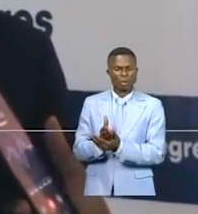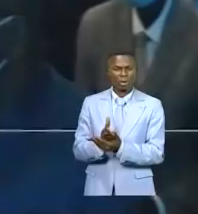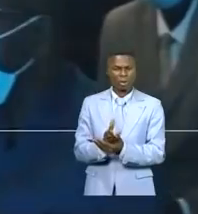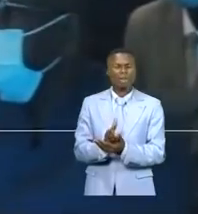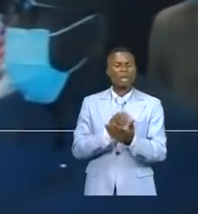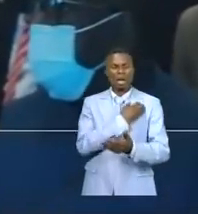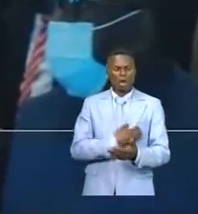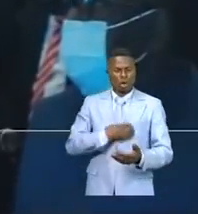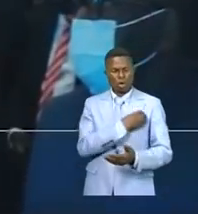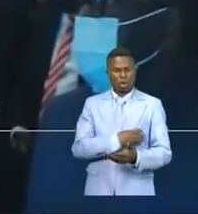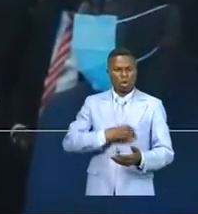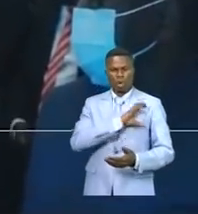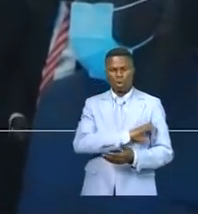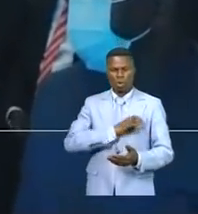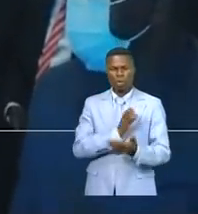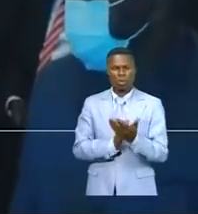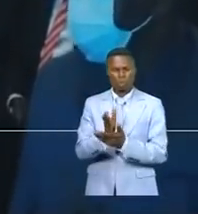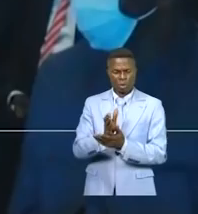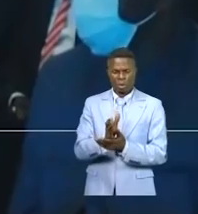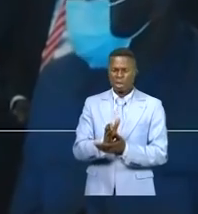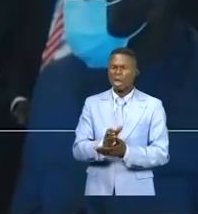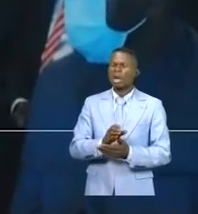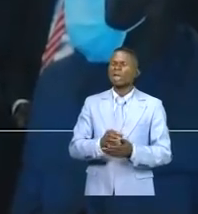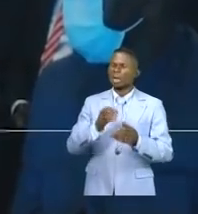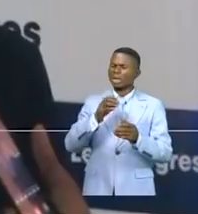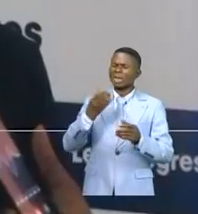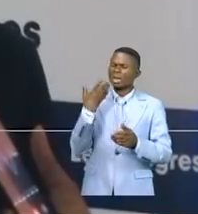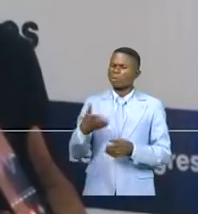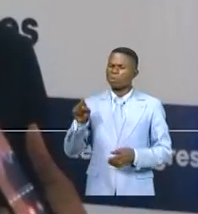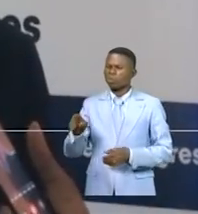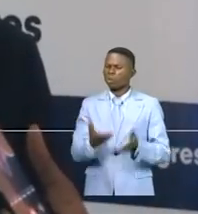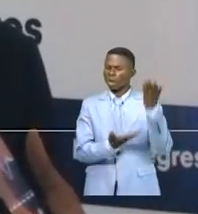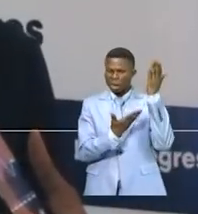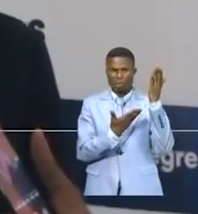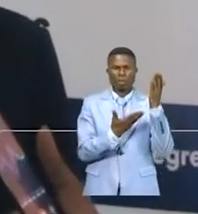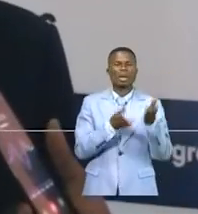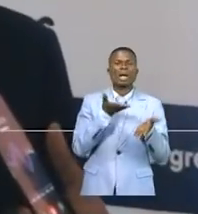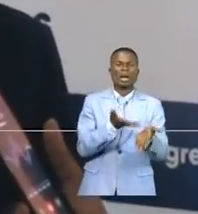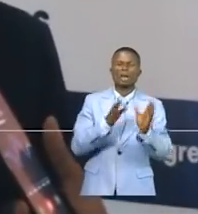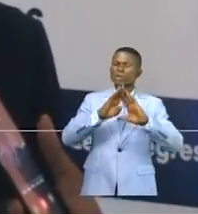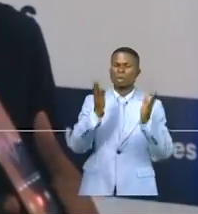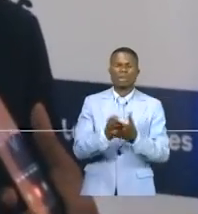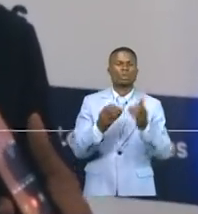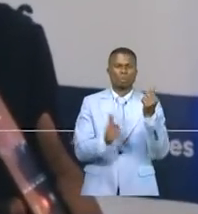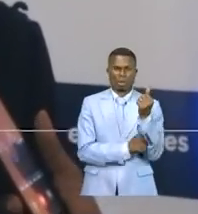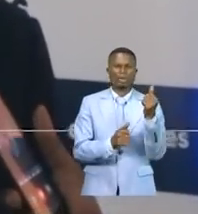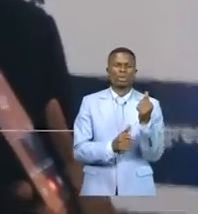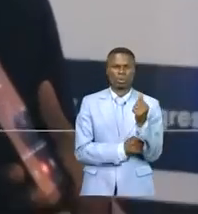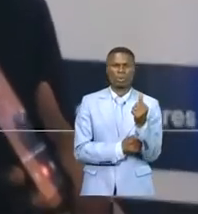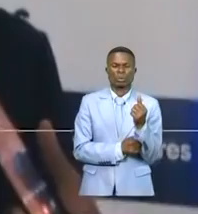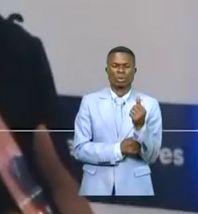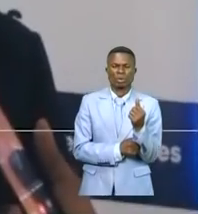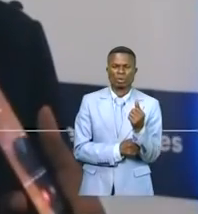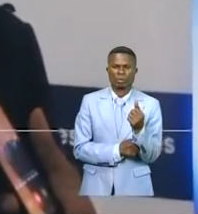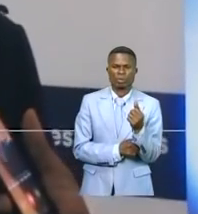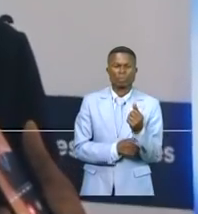l'intégrité est la vertu cardinale qui permet à toute personne